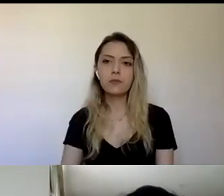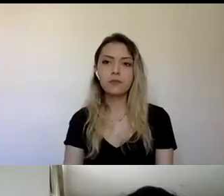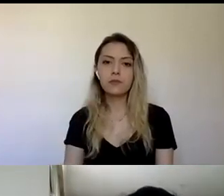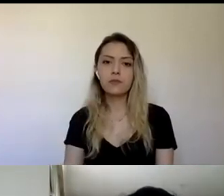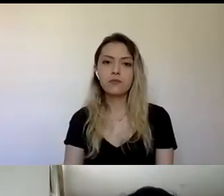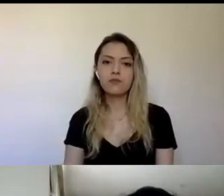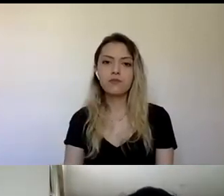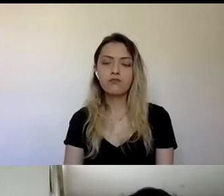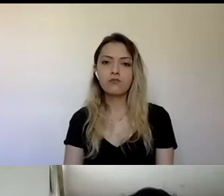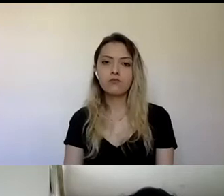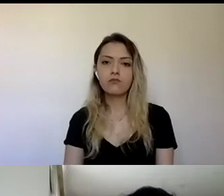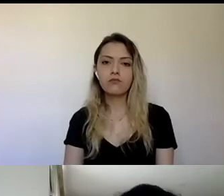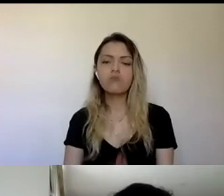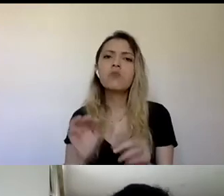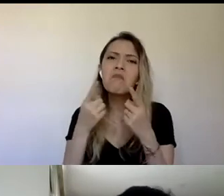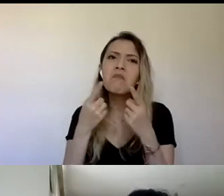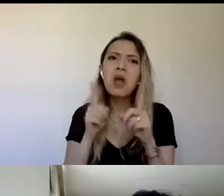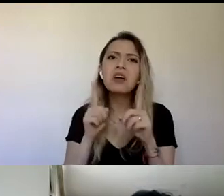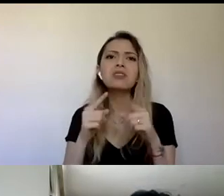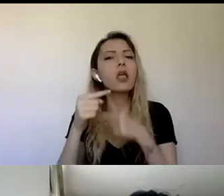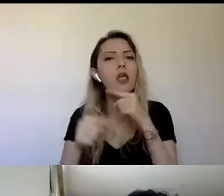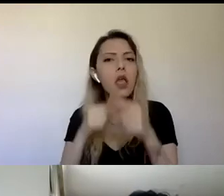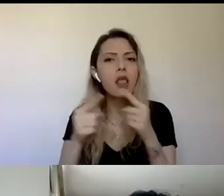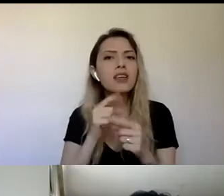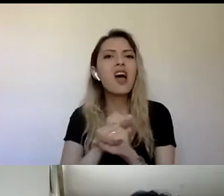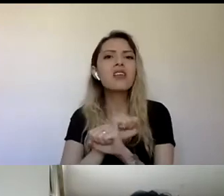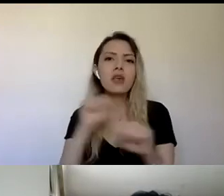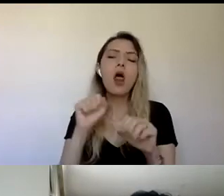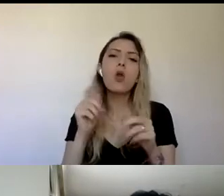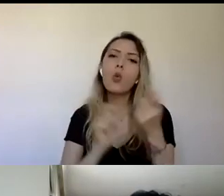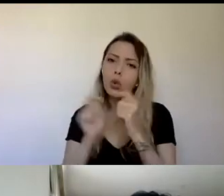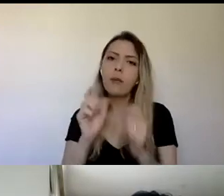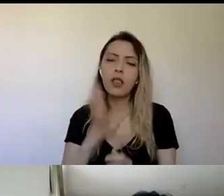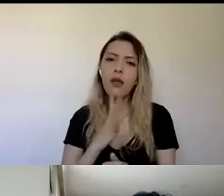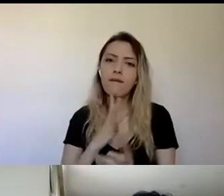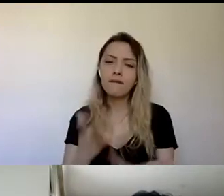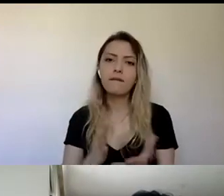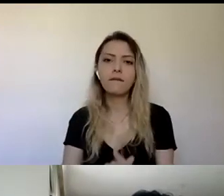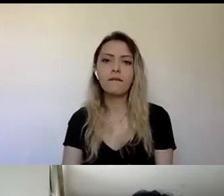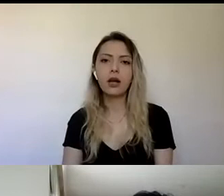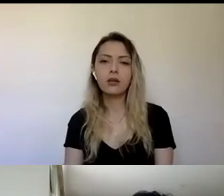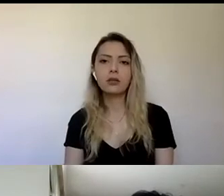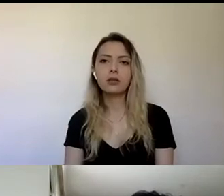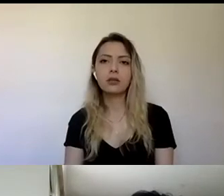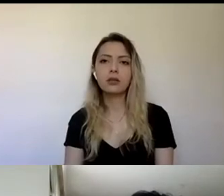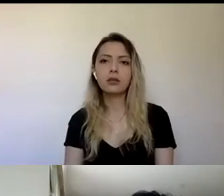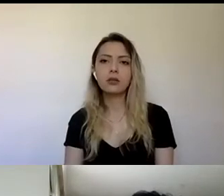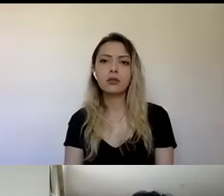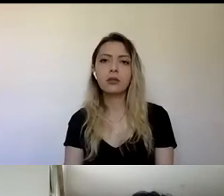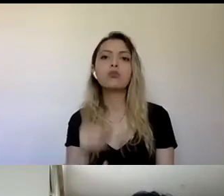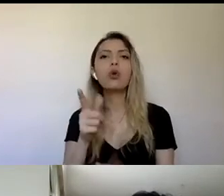geleneksel uygulamalar da var. Uygulaması gereken, daha doğrusu önlemesi gereken